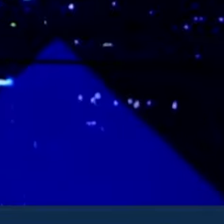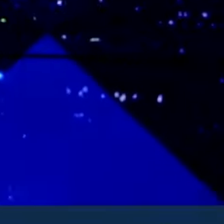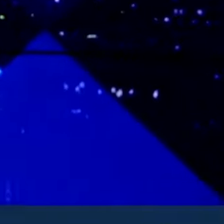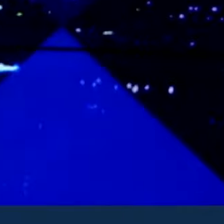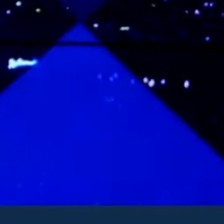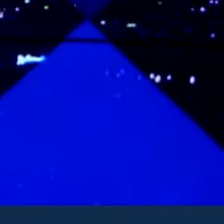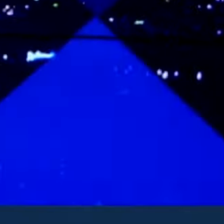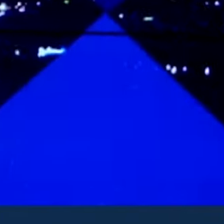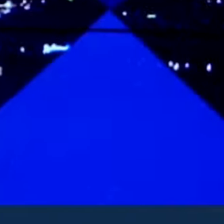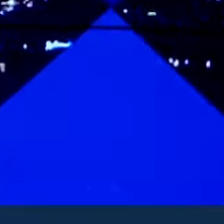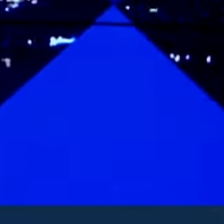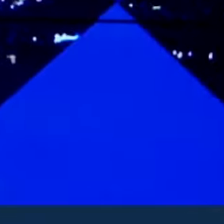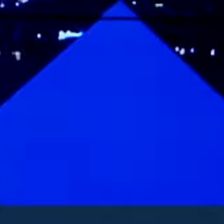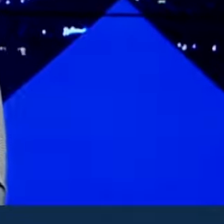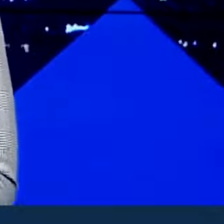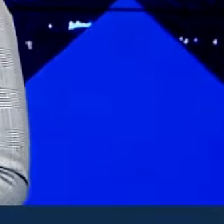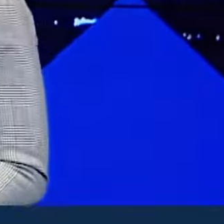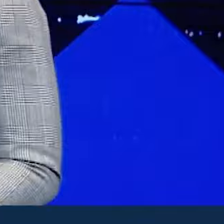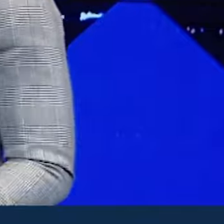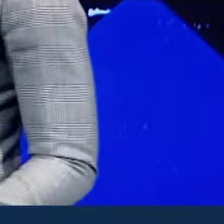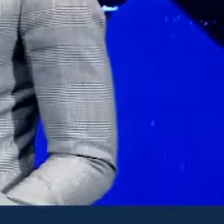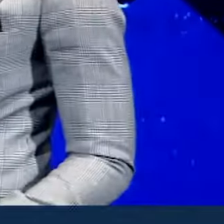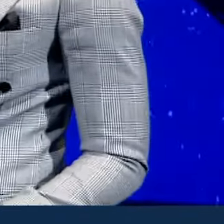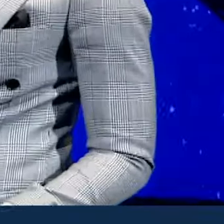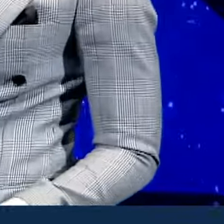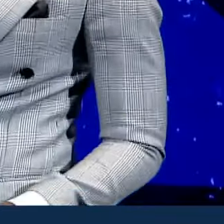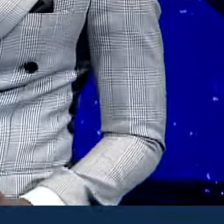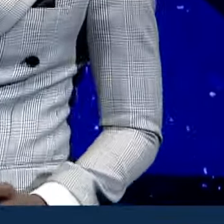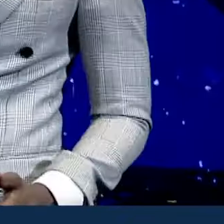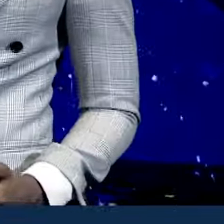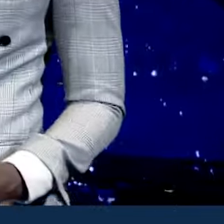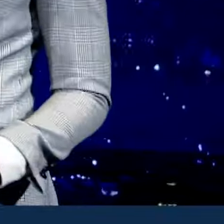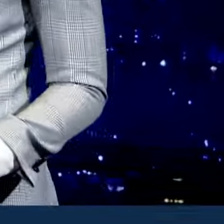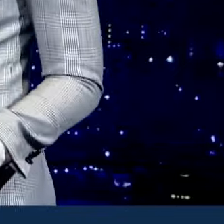niyikoraho, baramushaka ntibamugeraho,